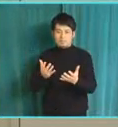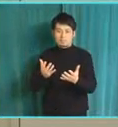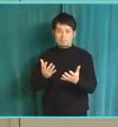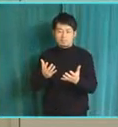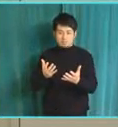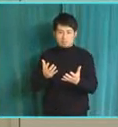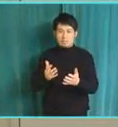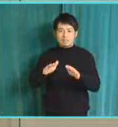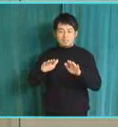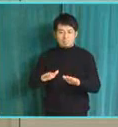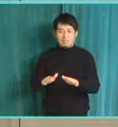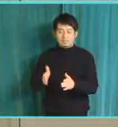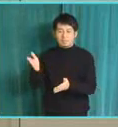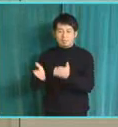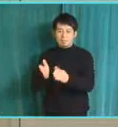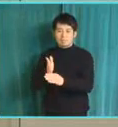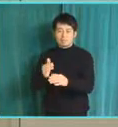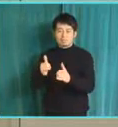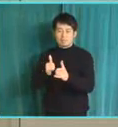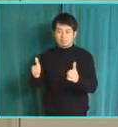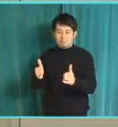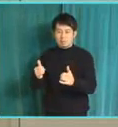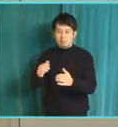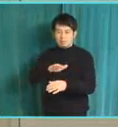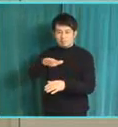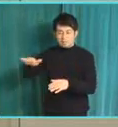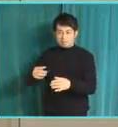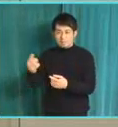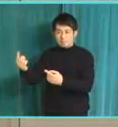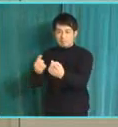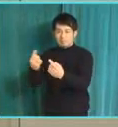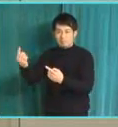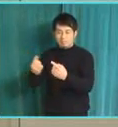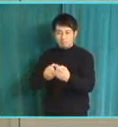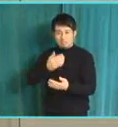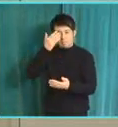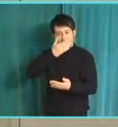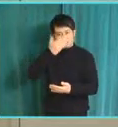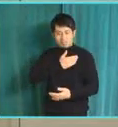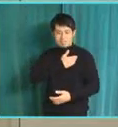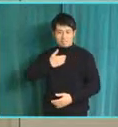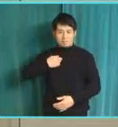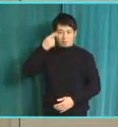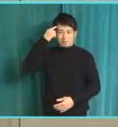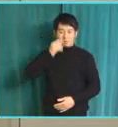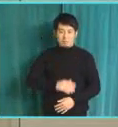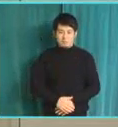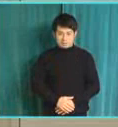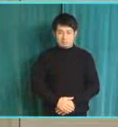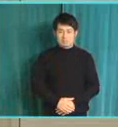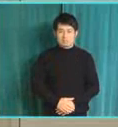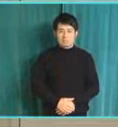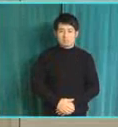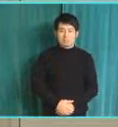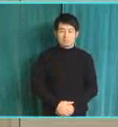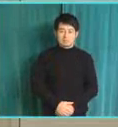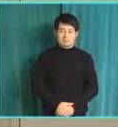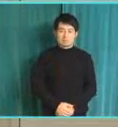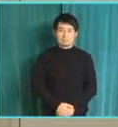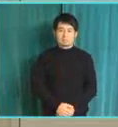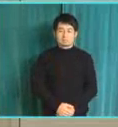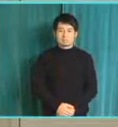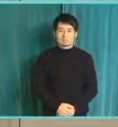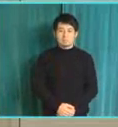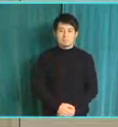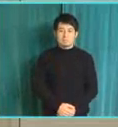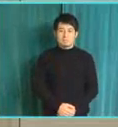、もうぜひ来ていただけると、特にお子様いらっしゃる家庭は来ていただけると、そこにいるだけでいろんな情報を得られると思い